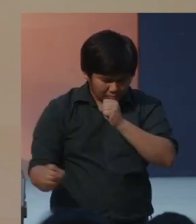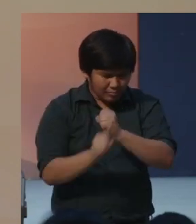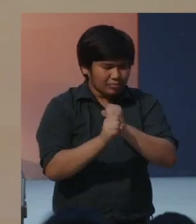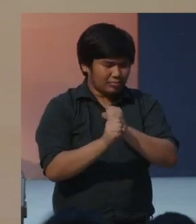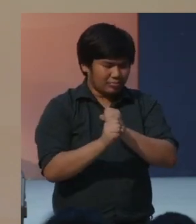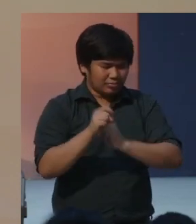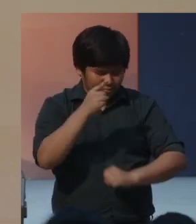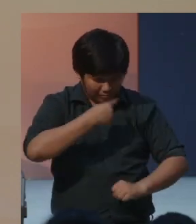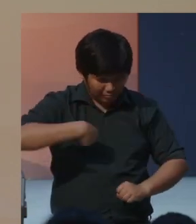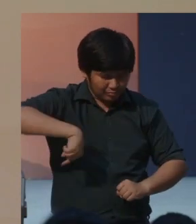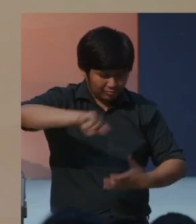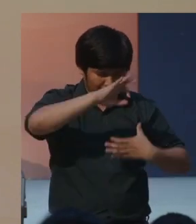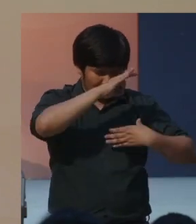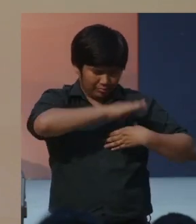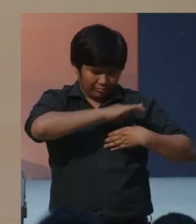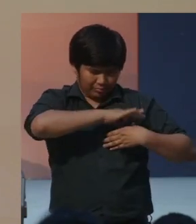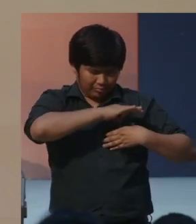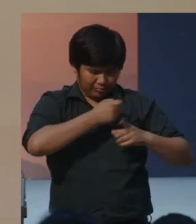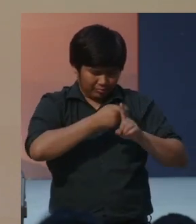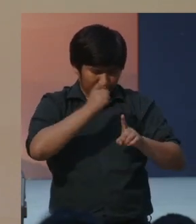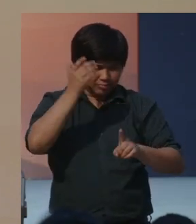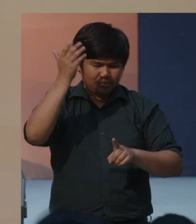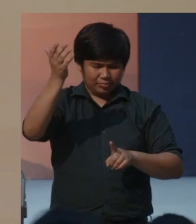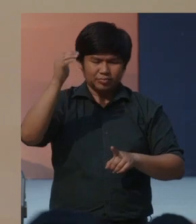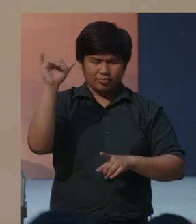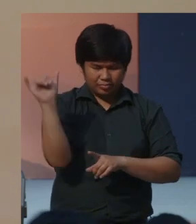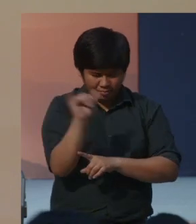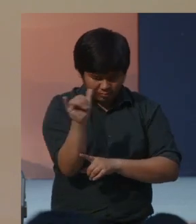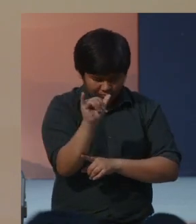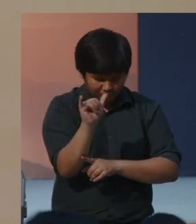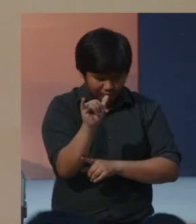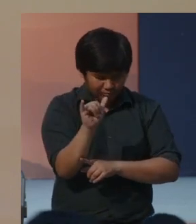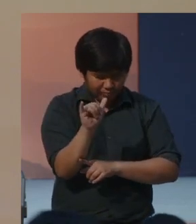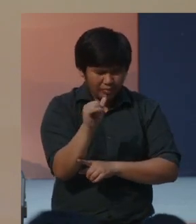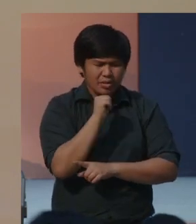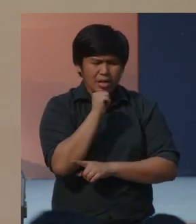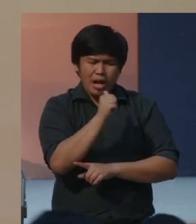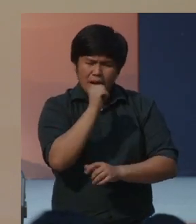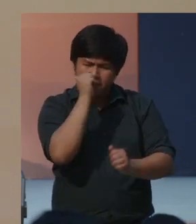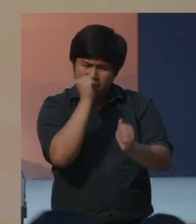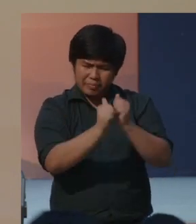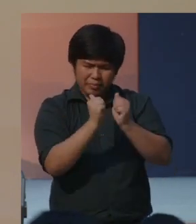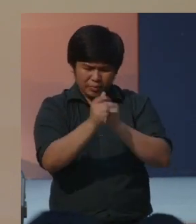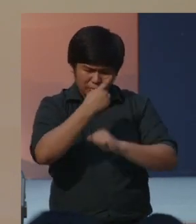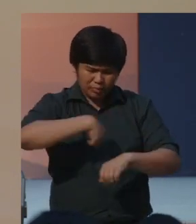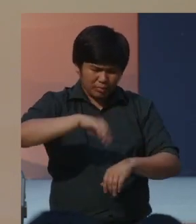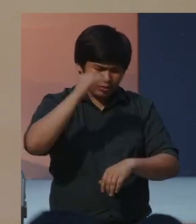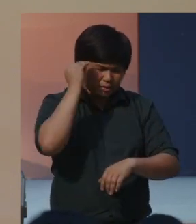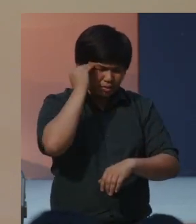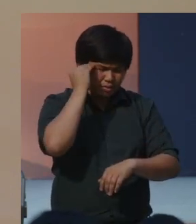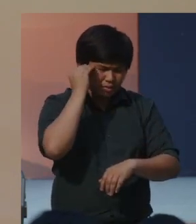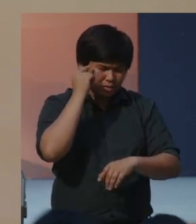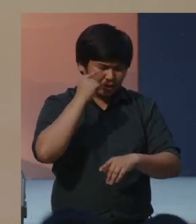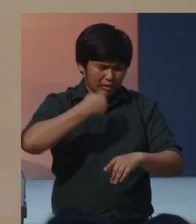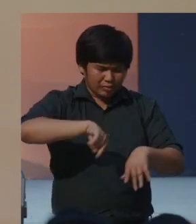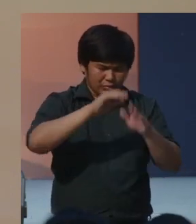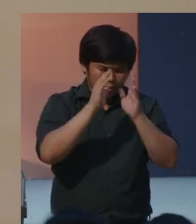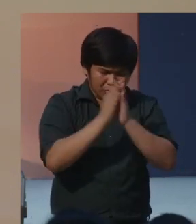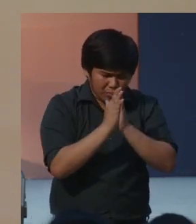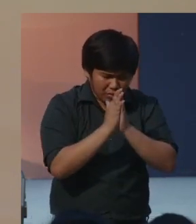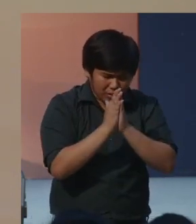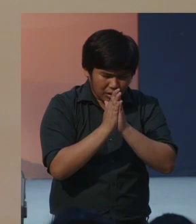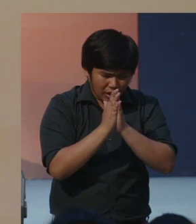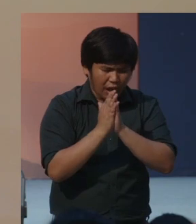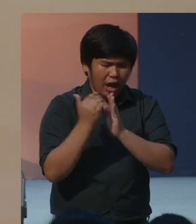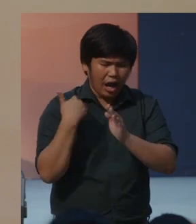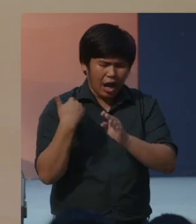magiging beneficiary ng mga ito. Hindi ibig sabihin, Panginoon, alam namin na kung kami mananalangin